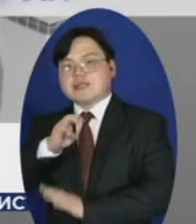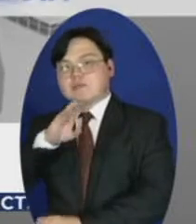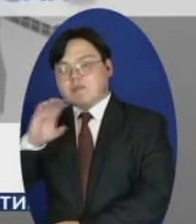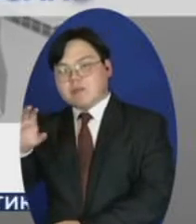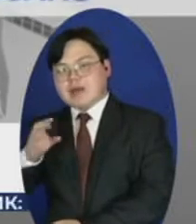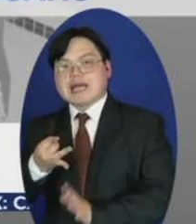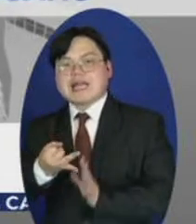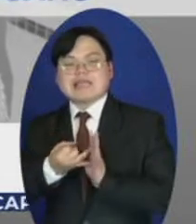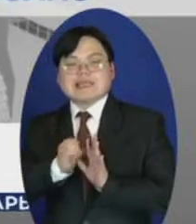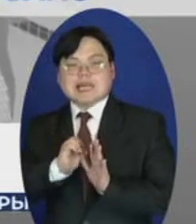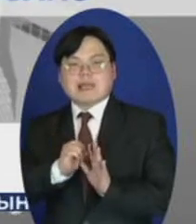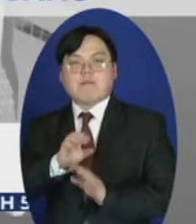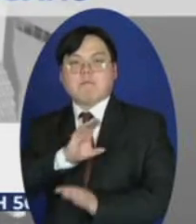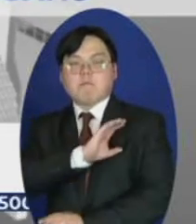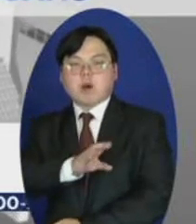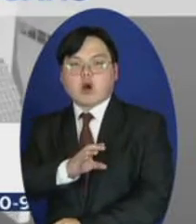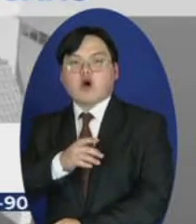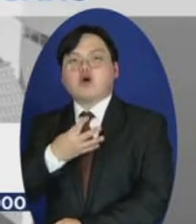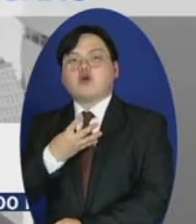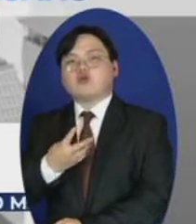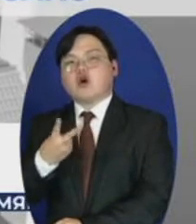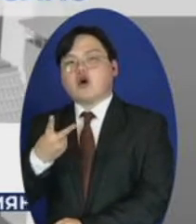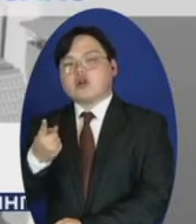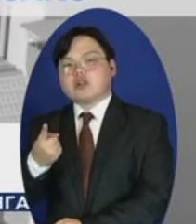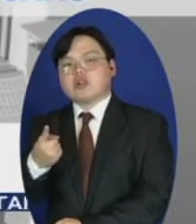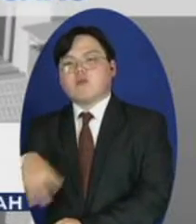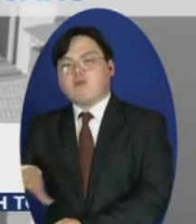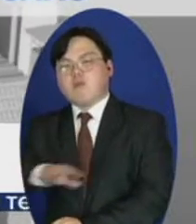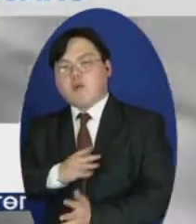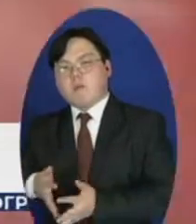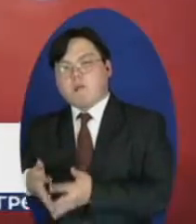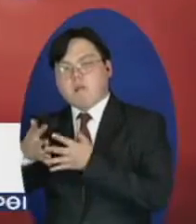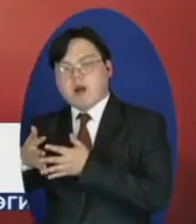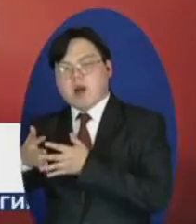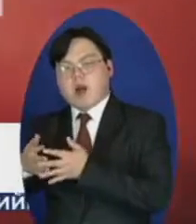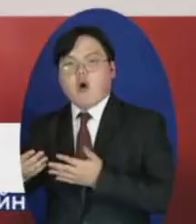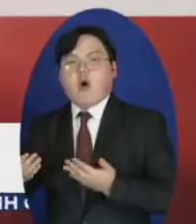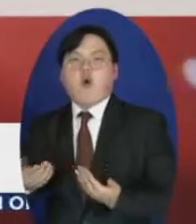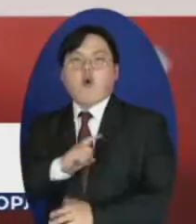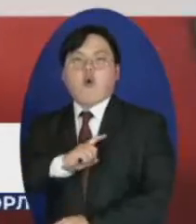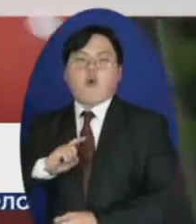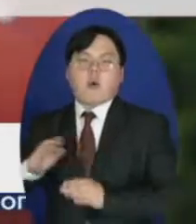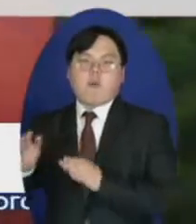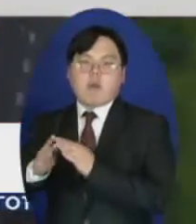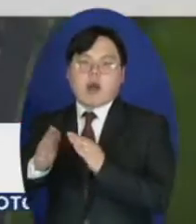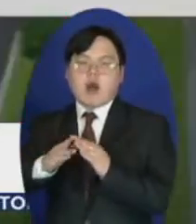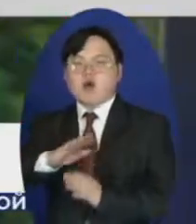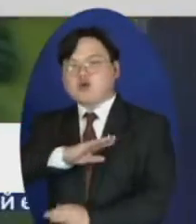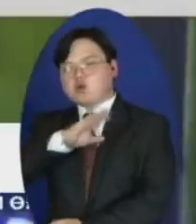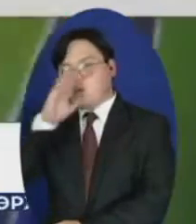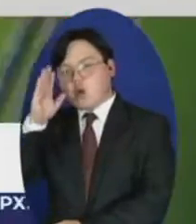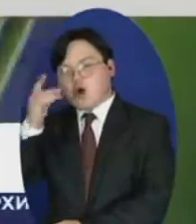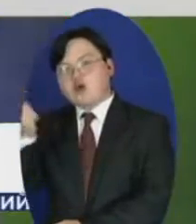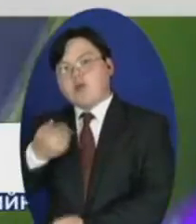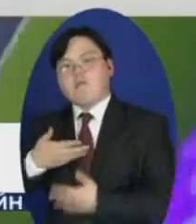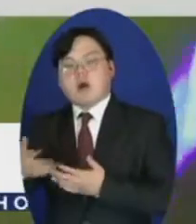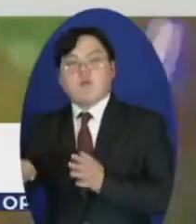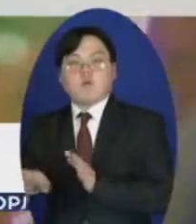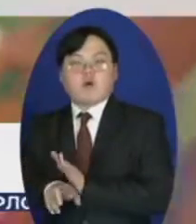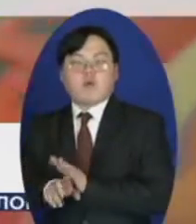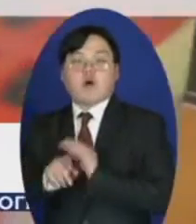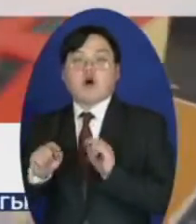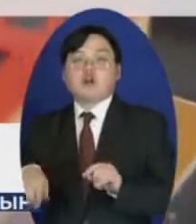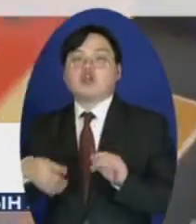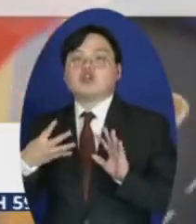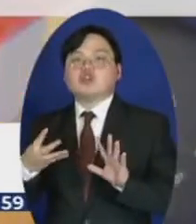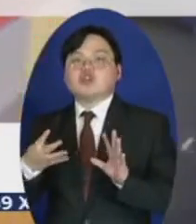70 төвсөвт байгуулах 421 нийтийн болон амьны орон сууцыг дулааны эрчим хүч хэрэглээний халуун усаар хангах юм а. Одоо